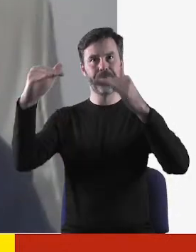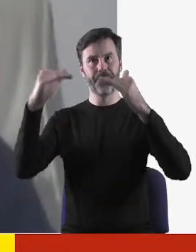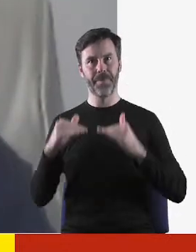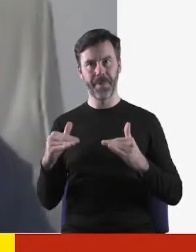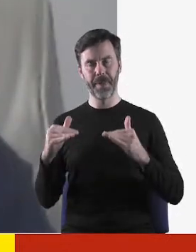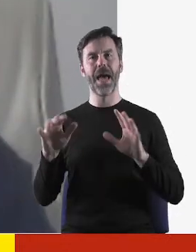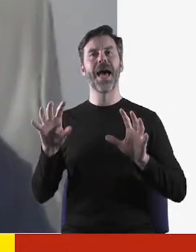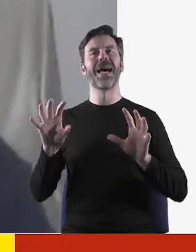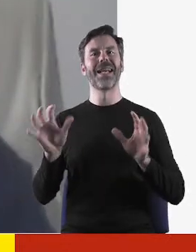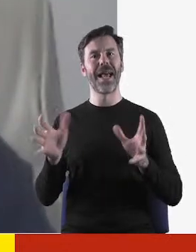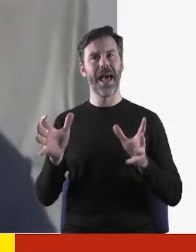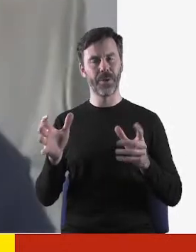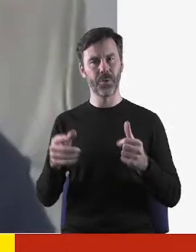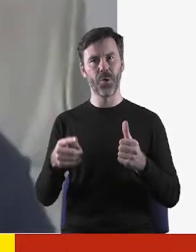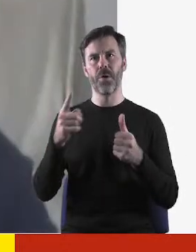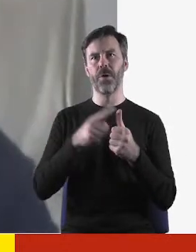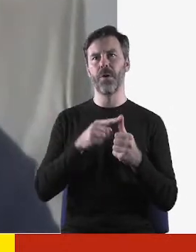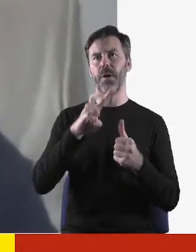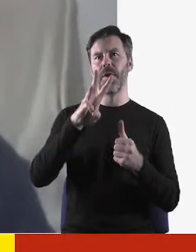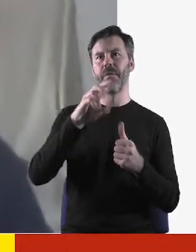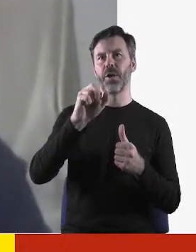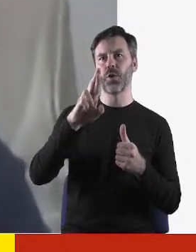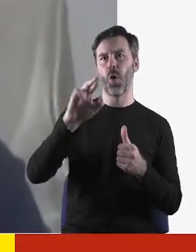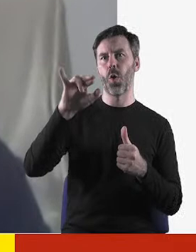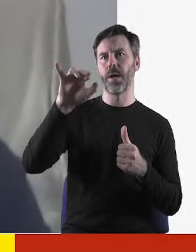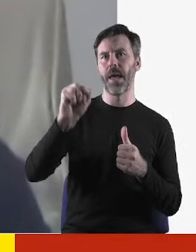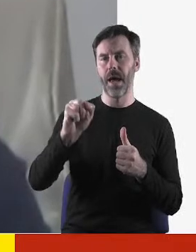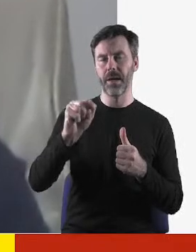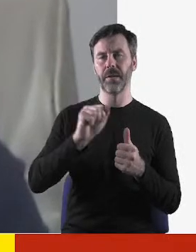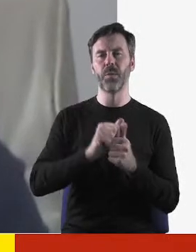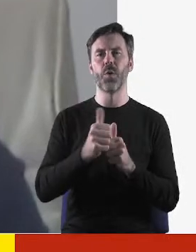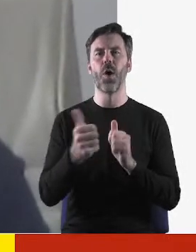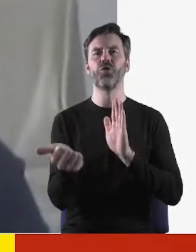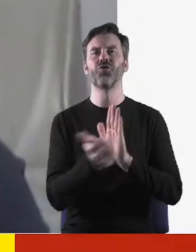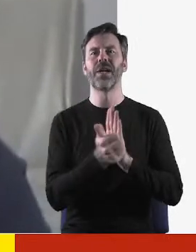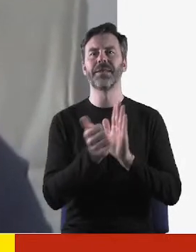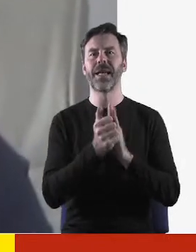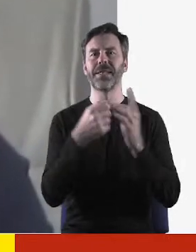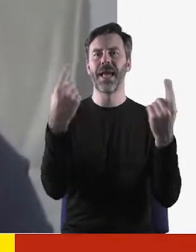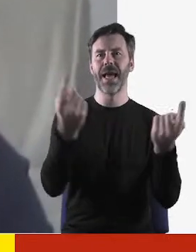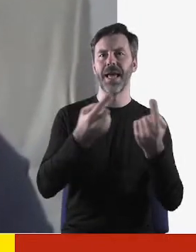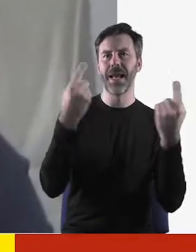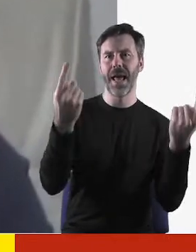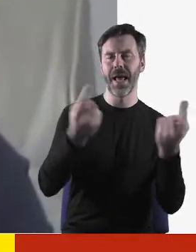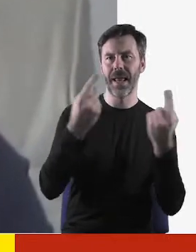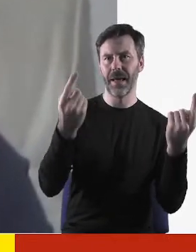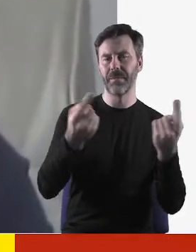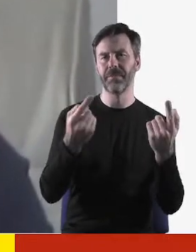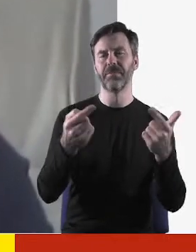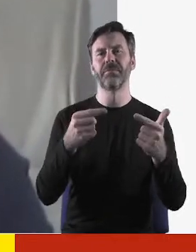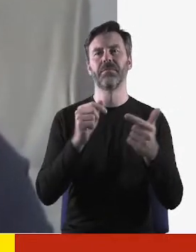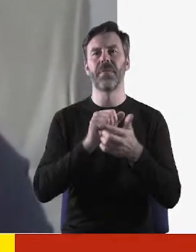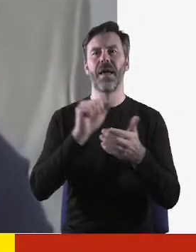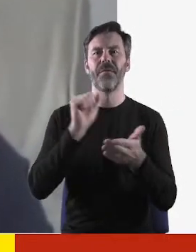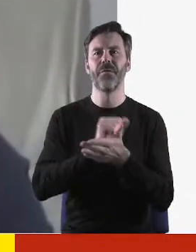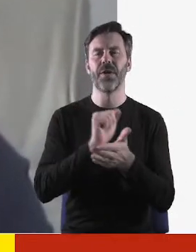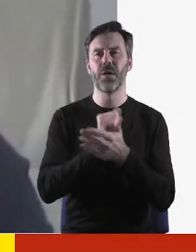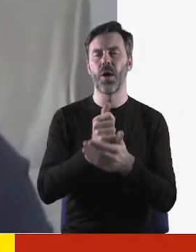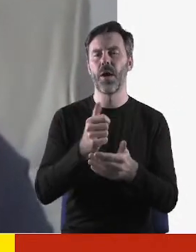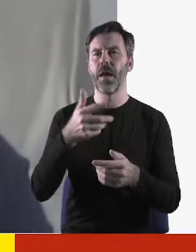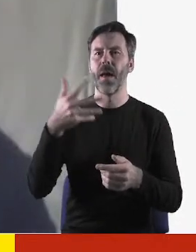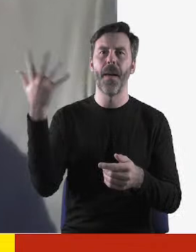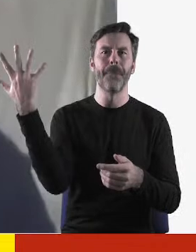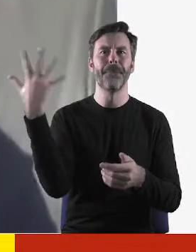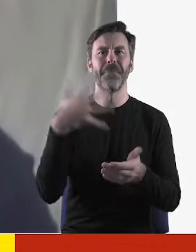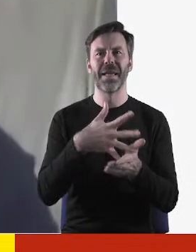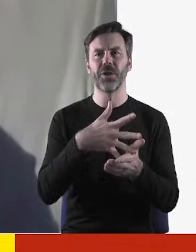Audycje radiowe w Radiu Wiktoria, 16 spotów reklamowych, 16 zapowiedzi, wydruk 5000